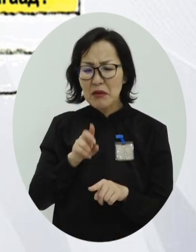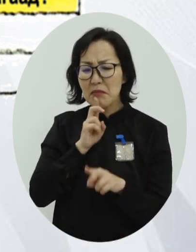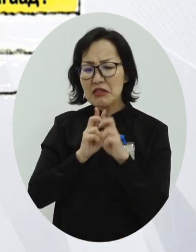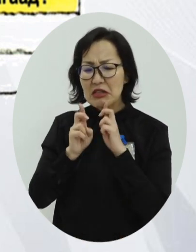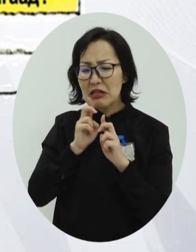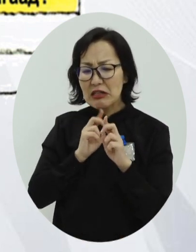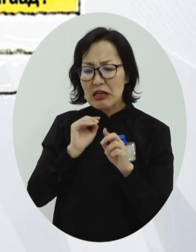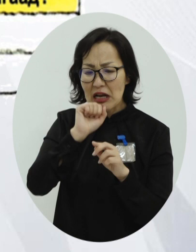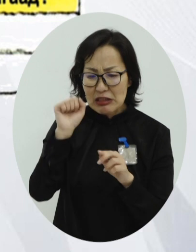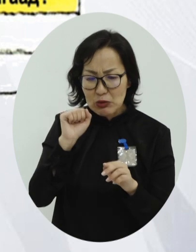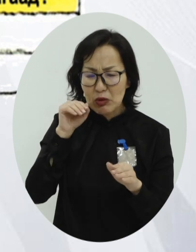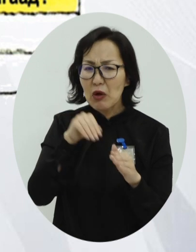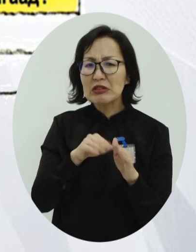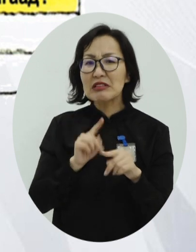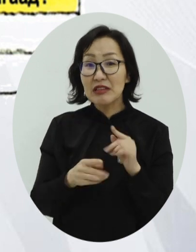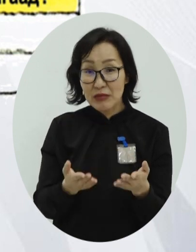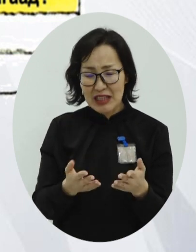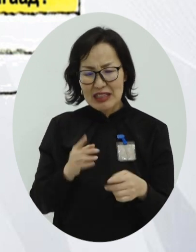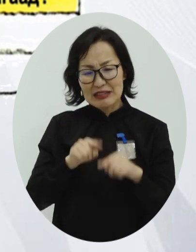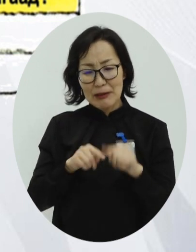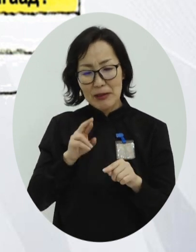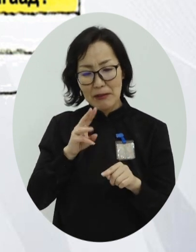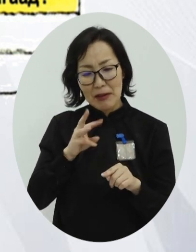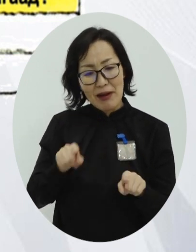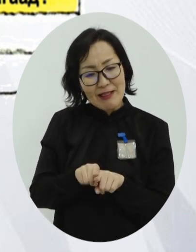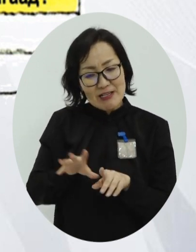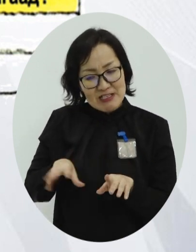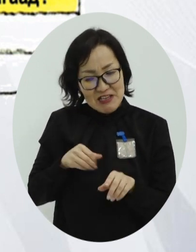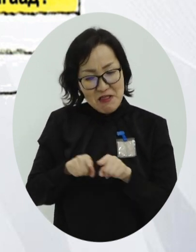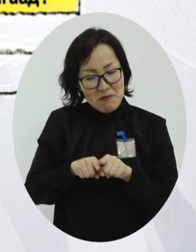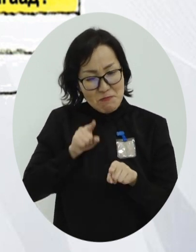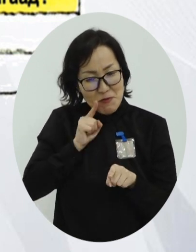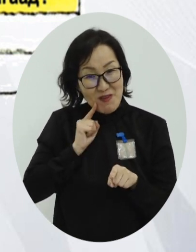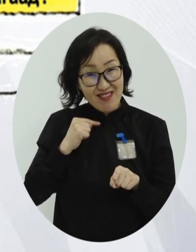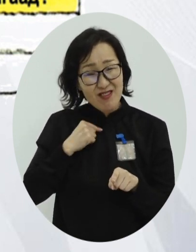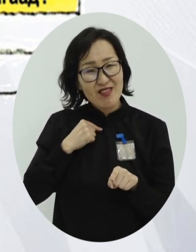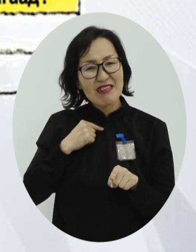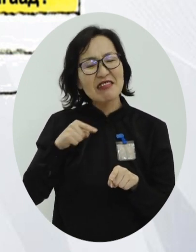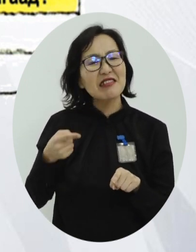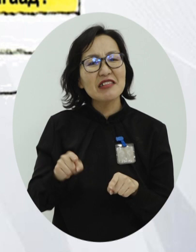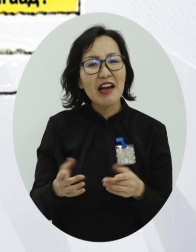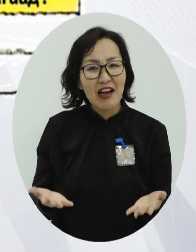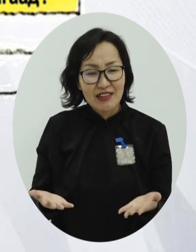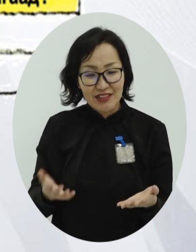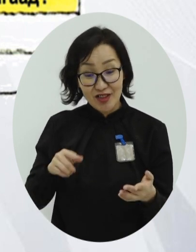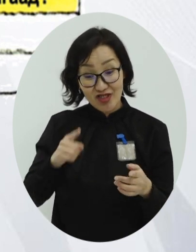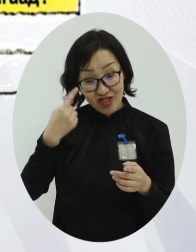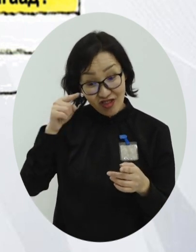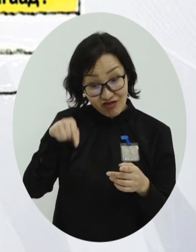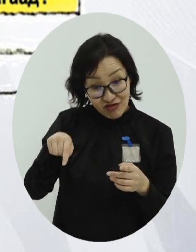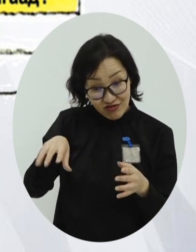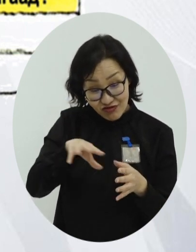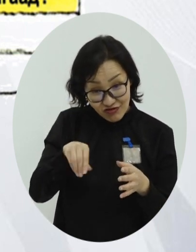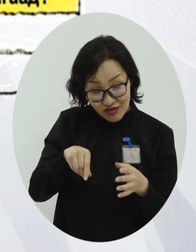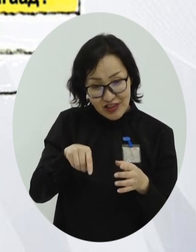бэрхшээлтэй тулгарсан бэ? Ямар ямаа болохыг хүссэн бэ? Яагаад? Тохиолдолд нэг бүрийг шинжлэхдээ